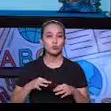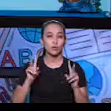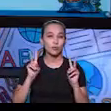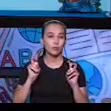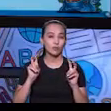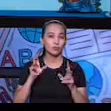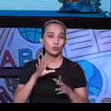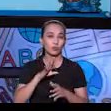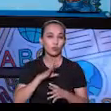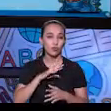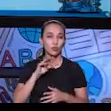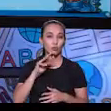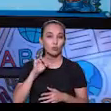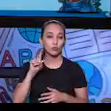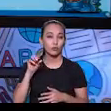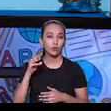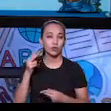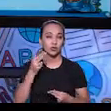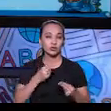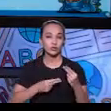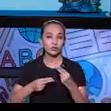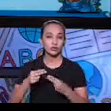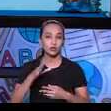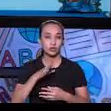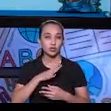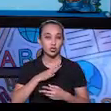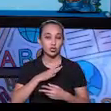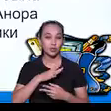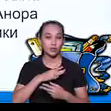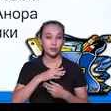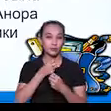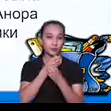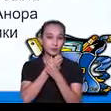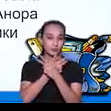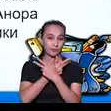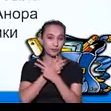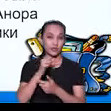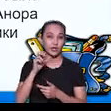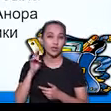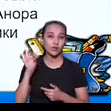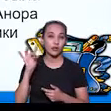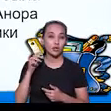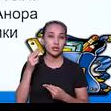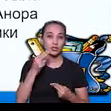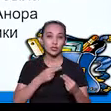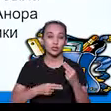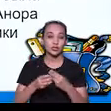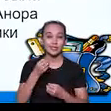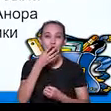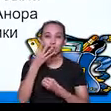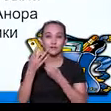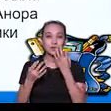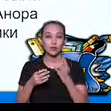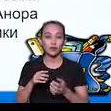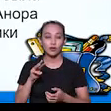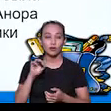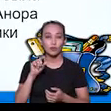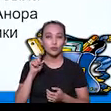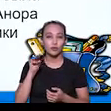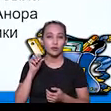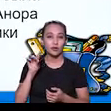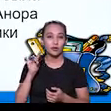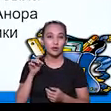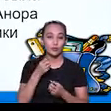болды. Мухтар нарисовал тигра, а Нора нарисовала цветок.